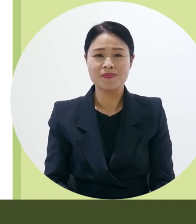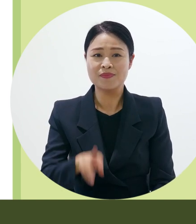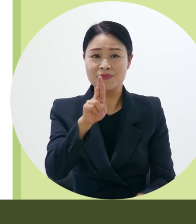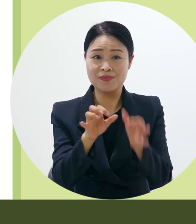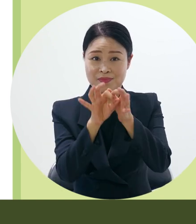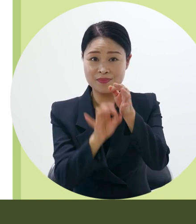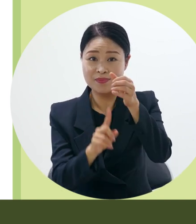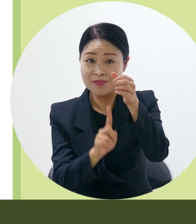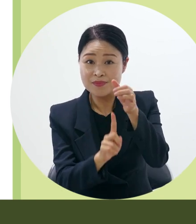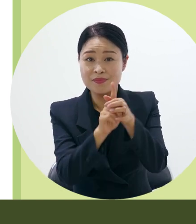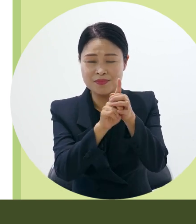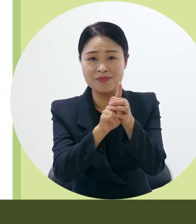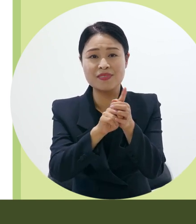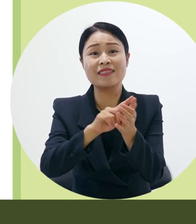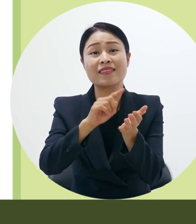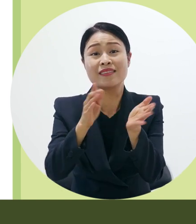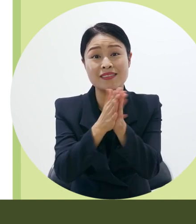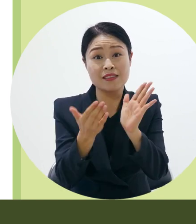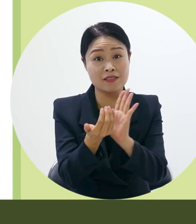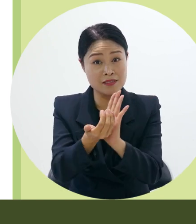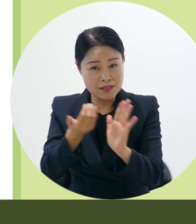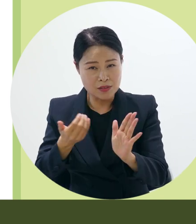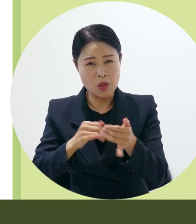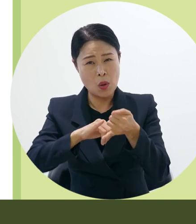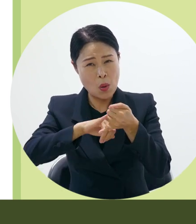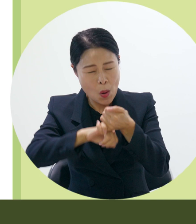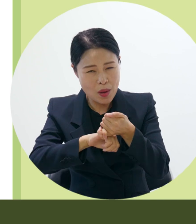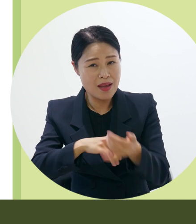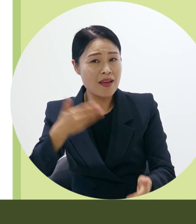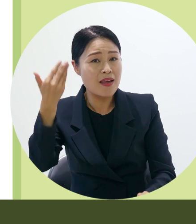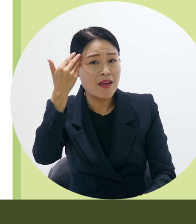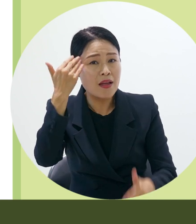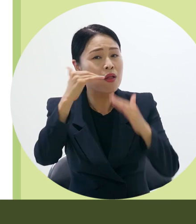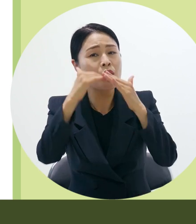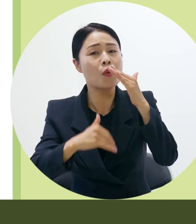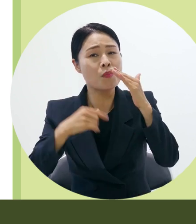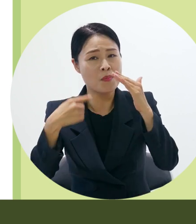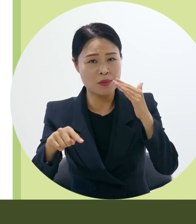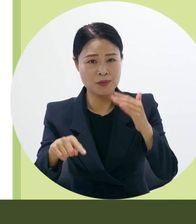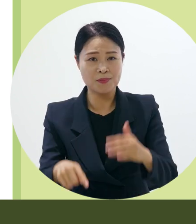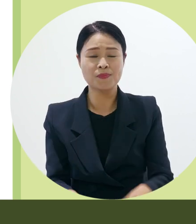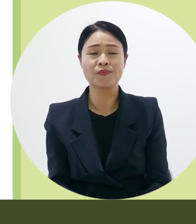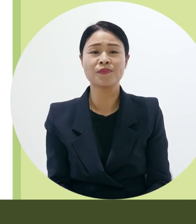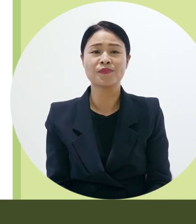탐폰을 사용하기 전에 반드시 알아야 할 내용은 무엇입니까?